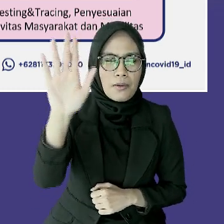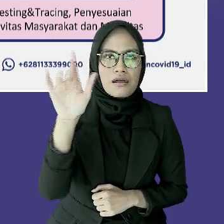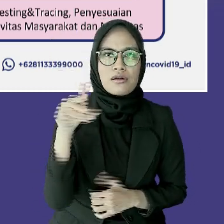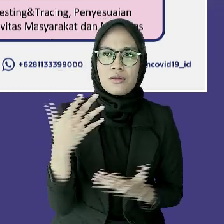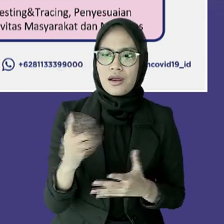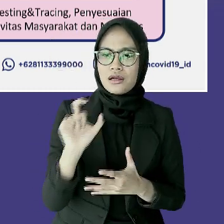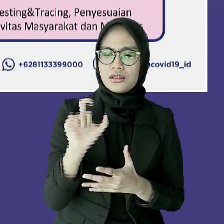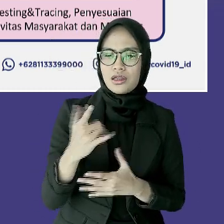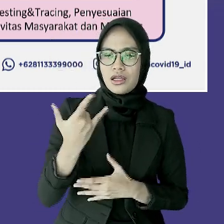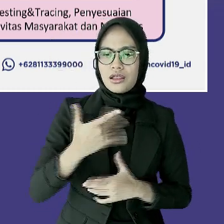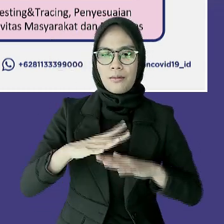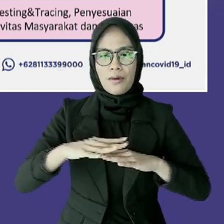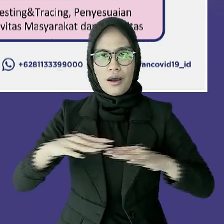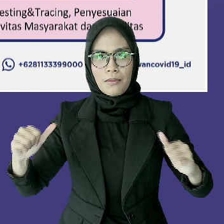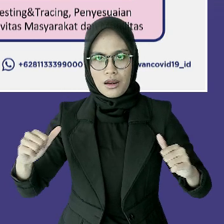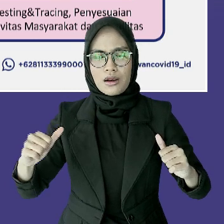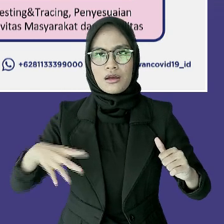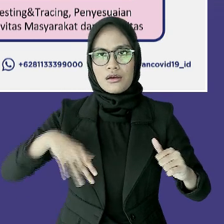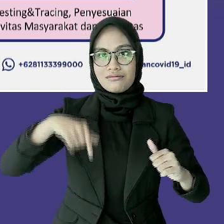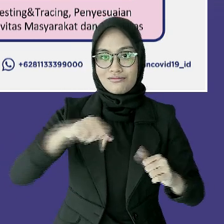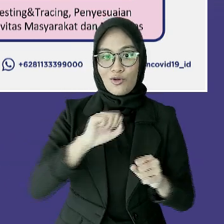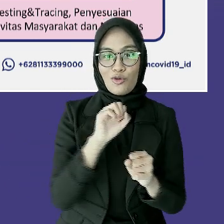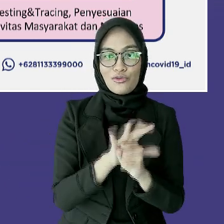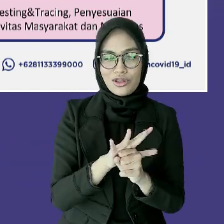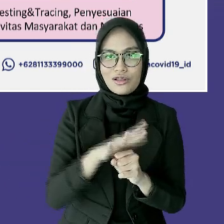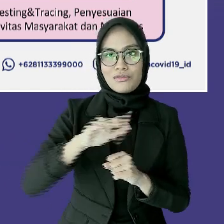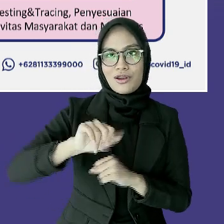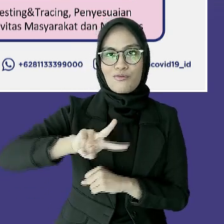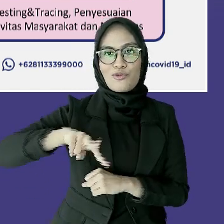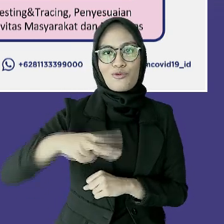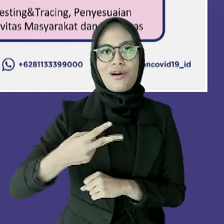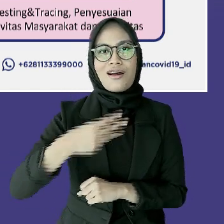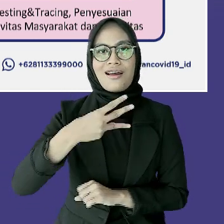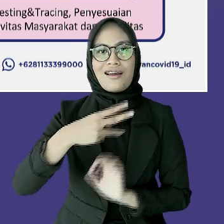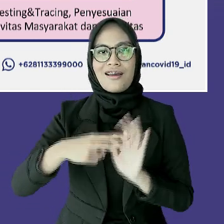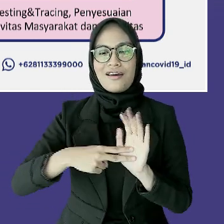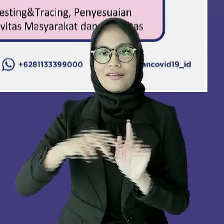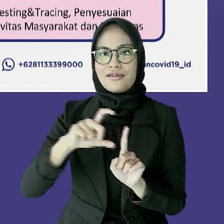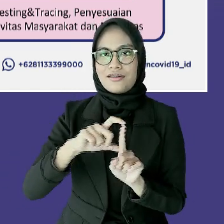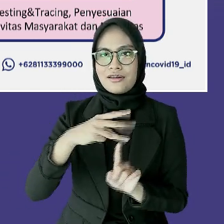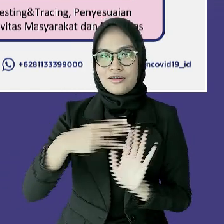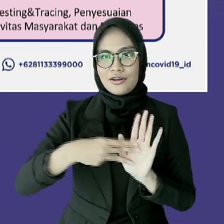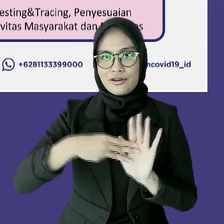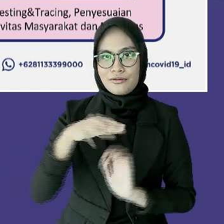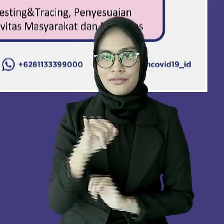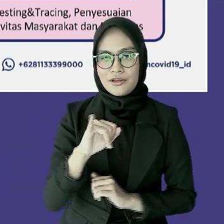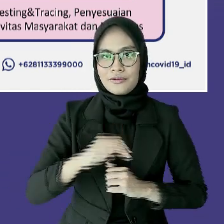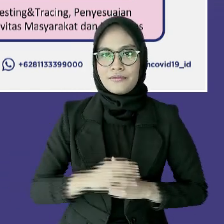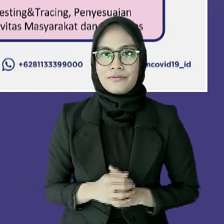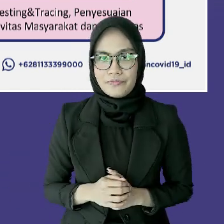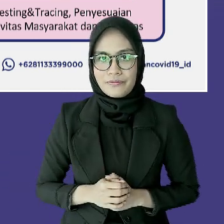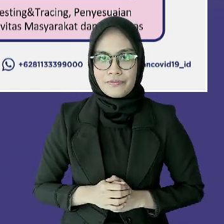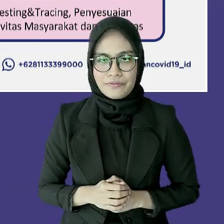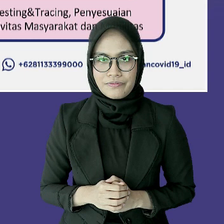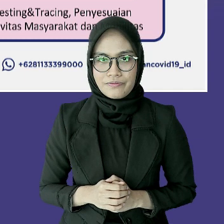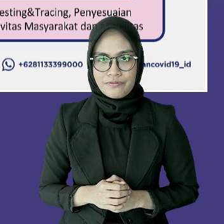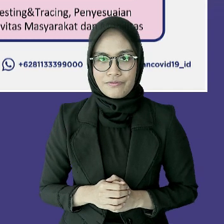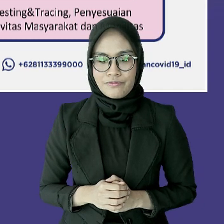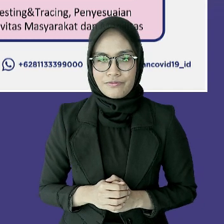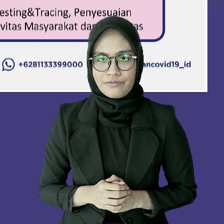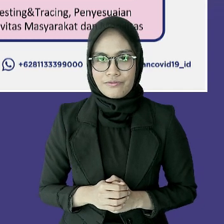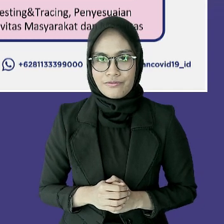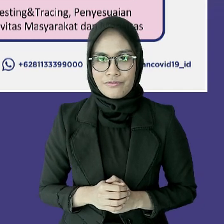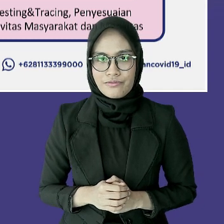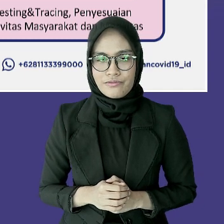terkendali, yaitu status endemi. Perlu menjadi perhatian, transisi menuju endemi dapat sewaktu-waktu